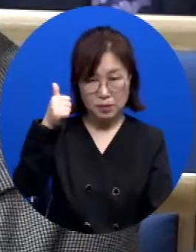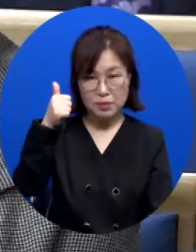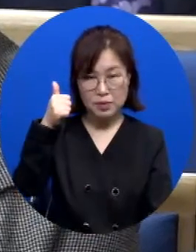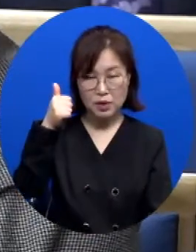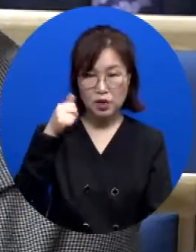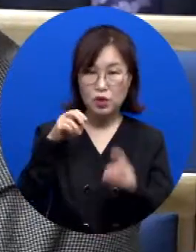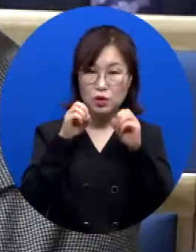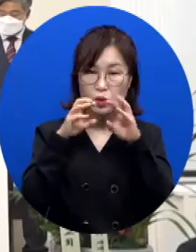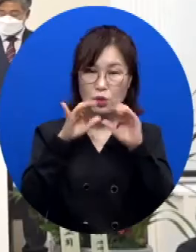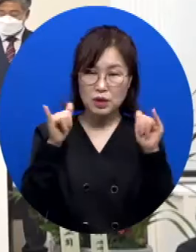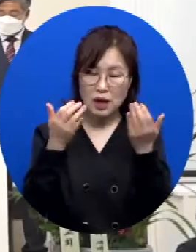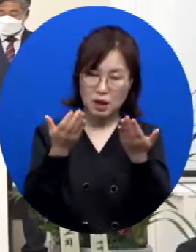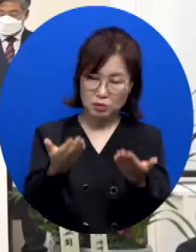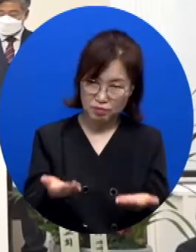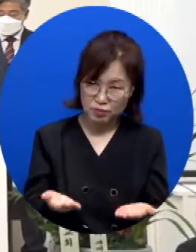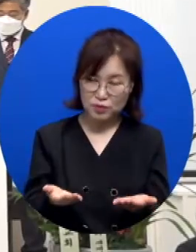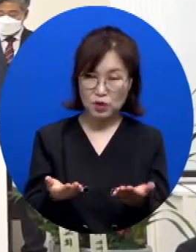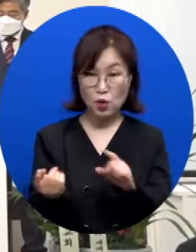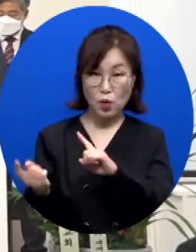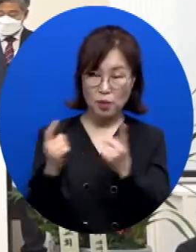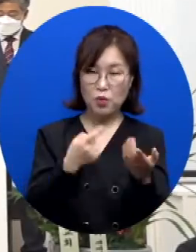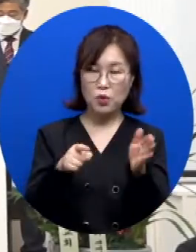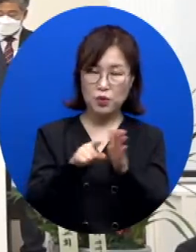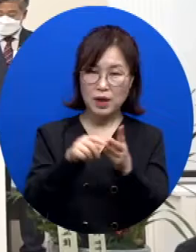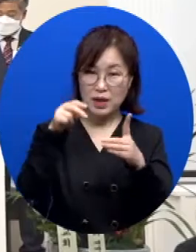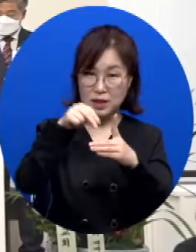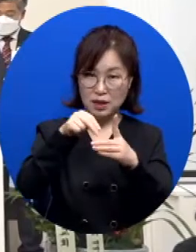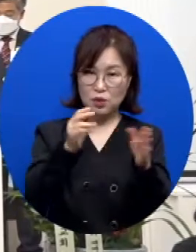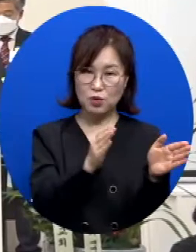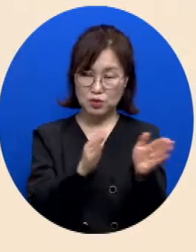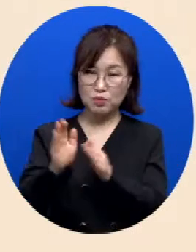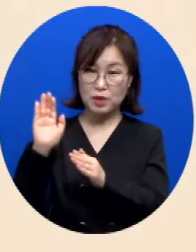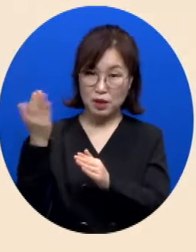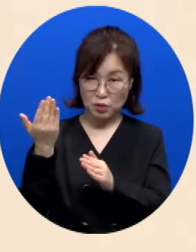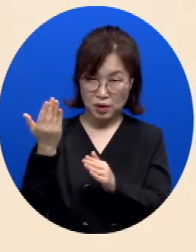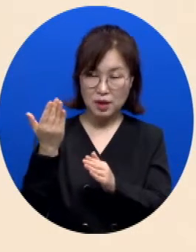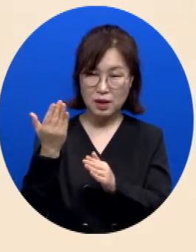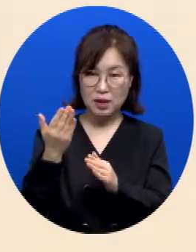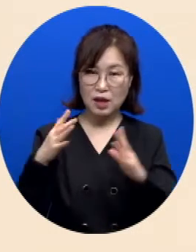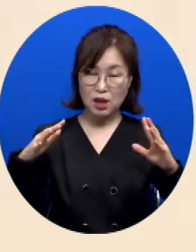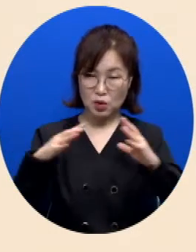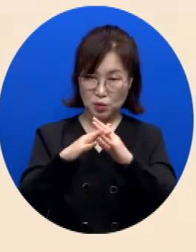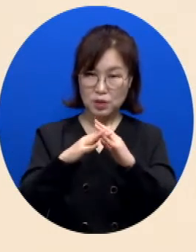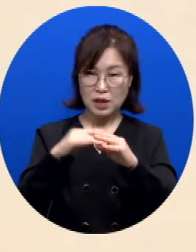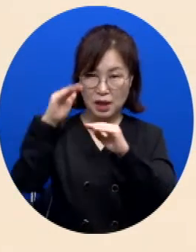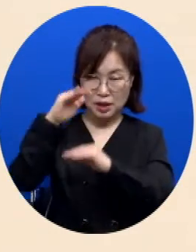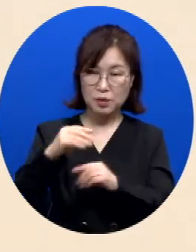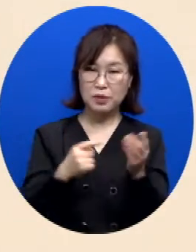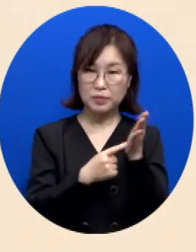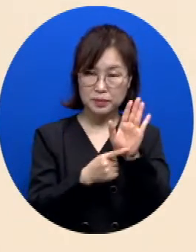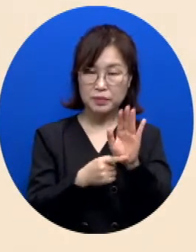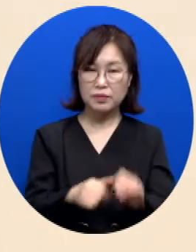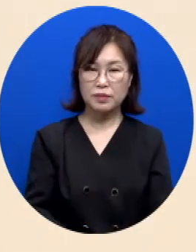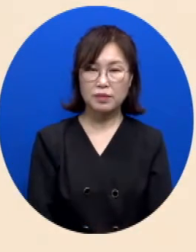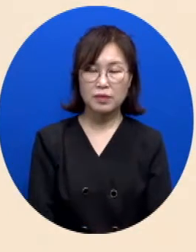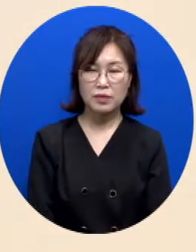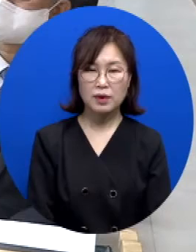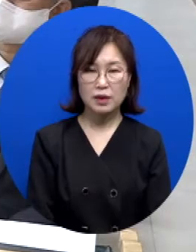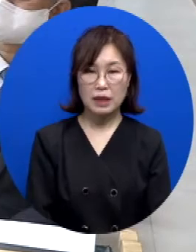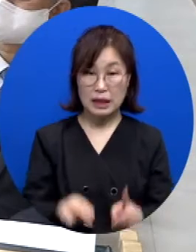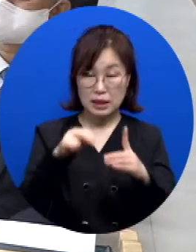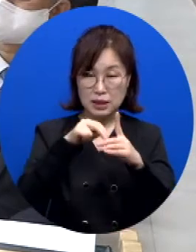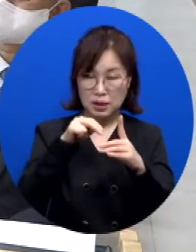선교사들의 휴식과 재충전을 위해 센터를 마련했다고 공사 취지를 밝혔습니다 젤 세계